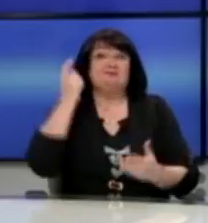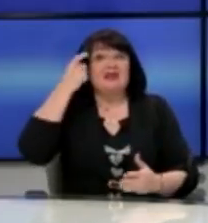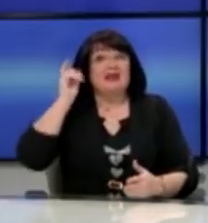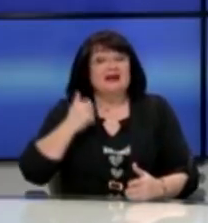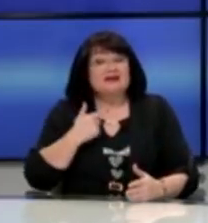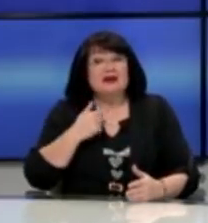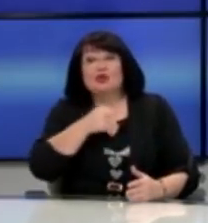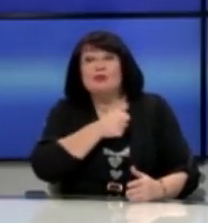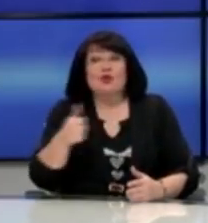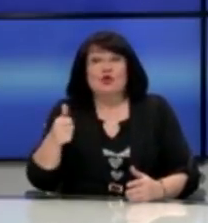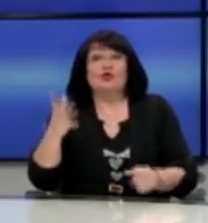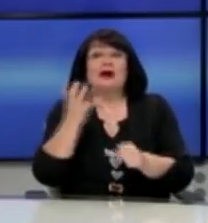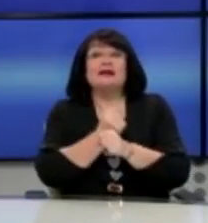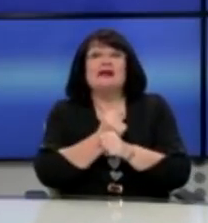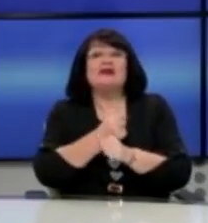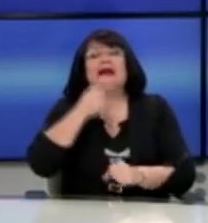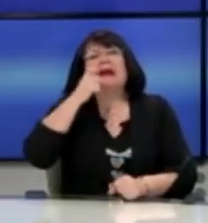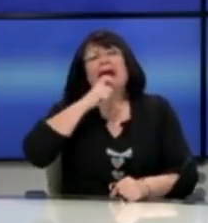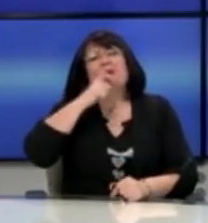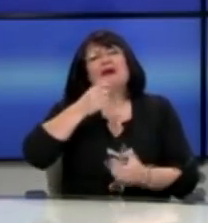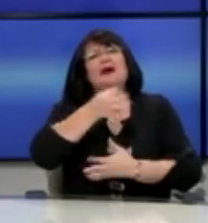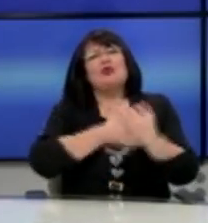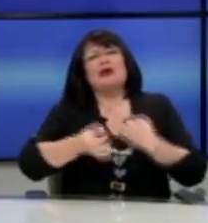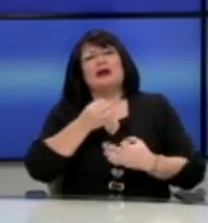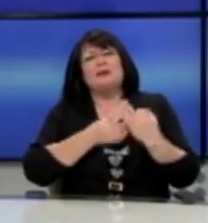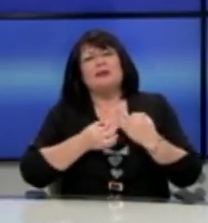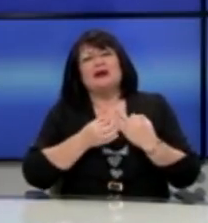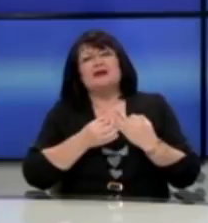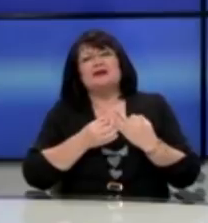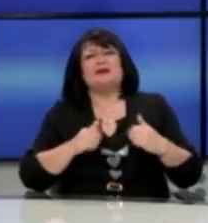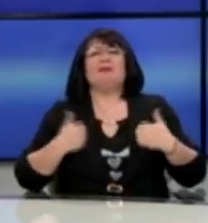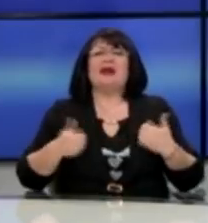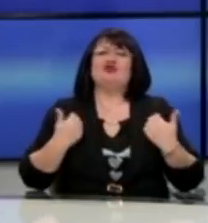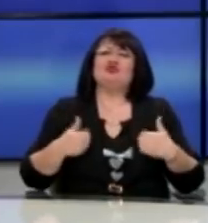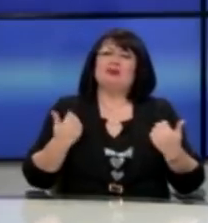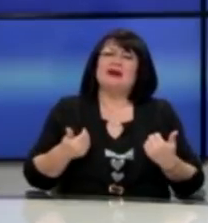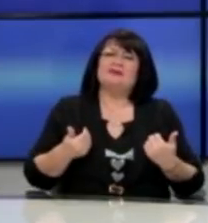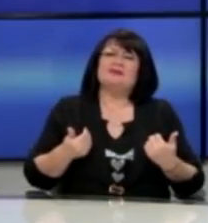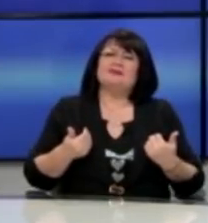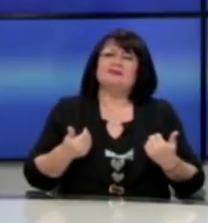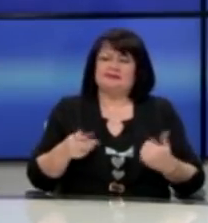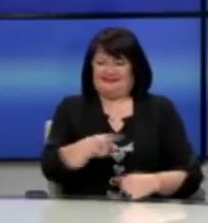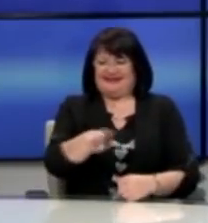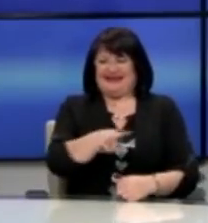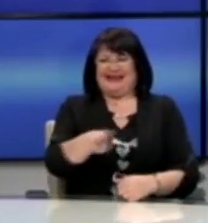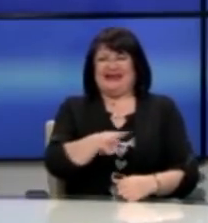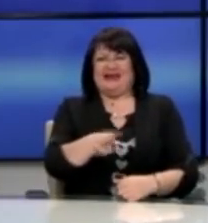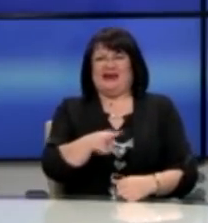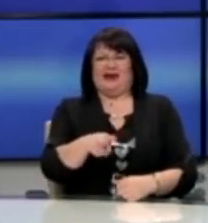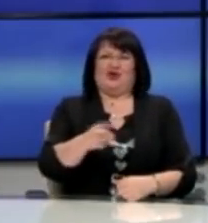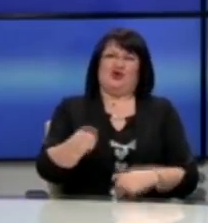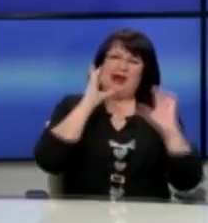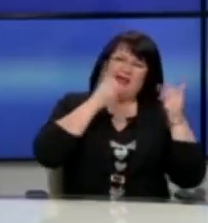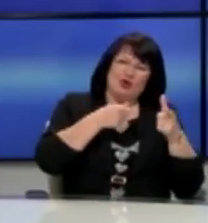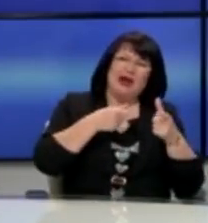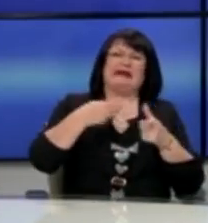αν το μόνο που καταφέρατε είναι αυτό που είπε η κυρία Γεννηματά, να παίξετε ένα δικοματικό παιχνίδι ξανά